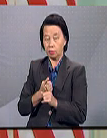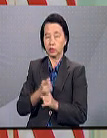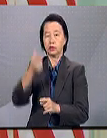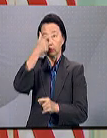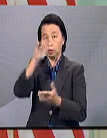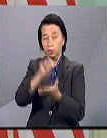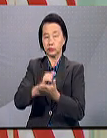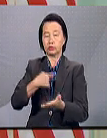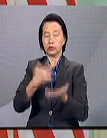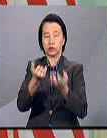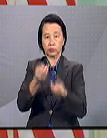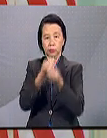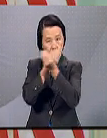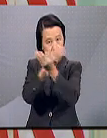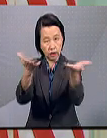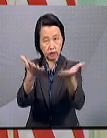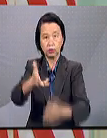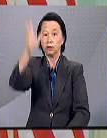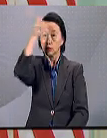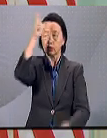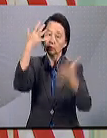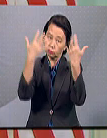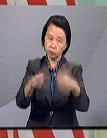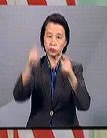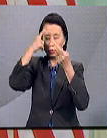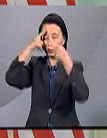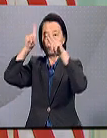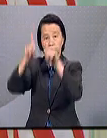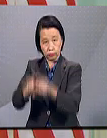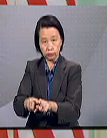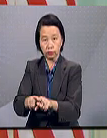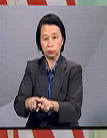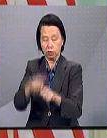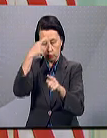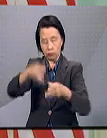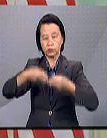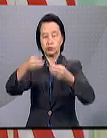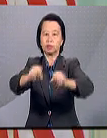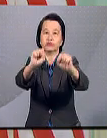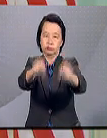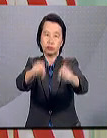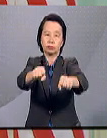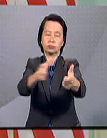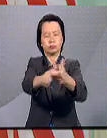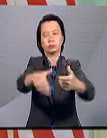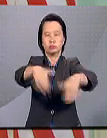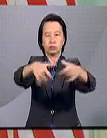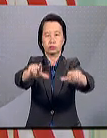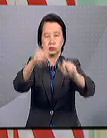Oleh itu, saya ingin memaklumkan bahawa kerajaan telah bersetuju untuk memberikan kebenaran dan